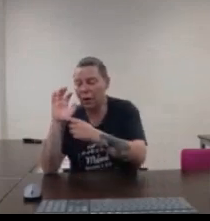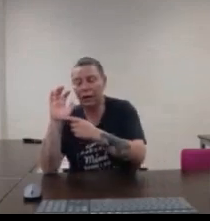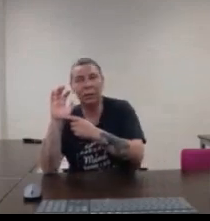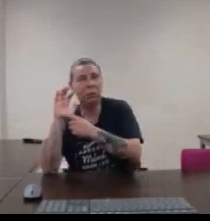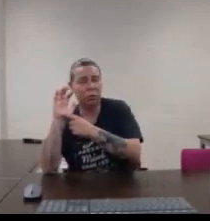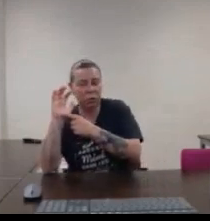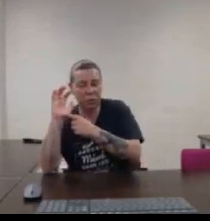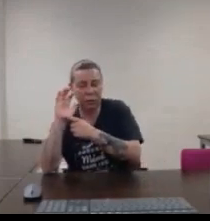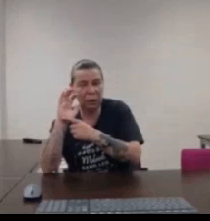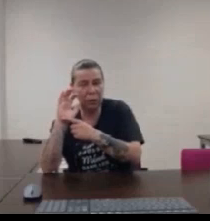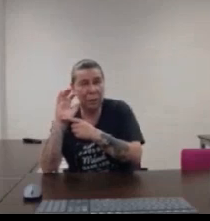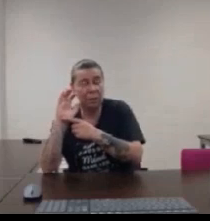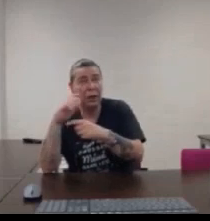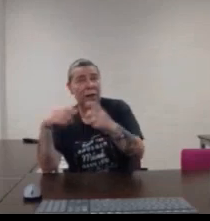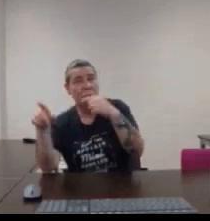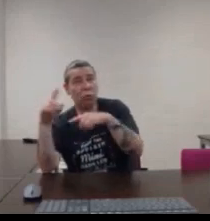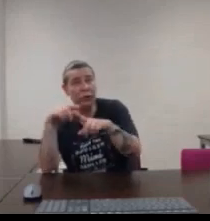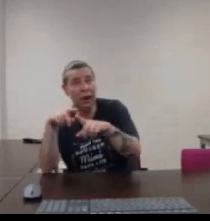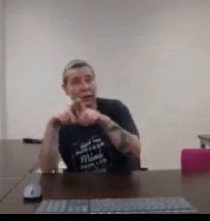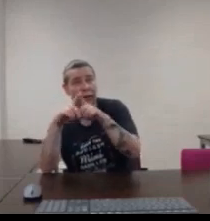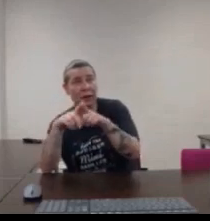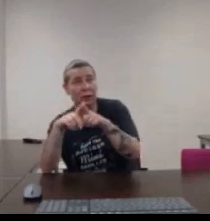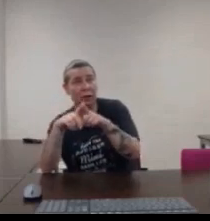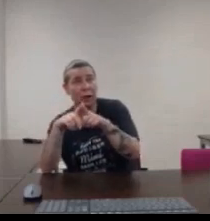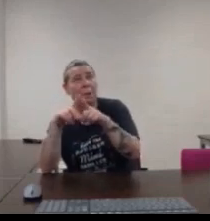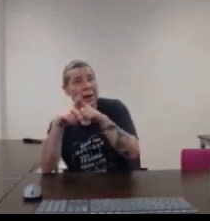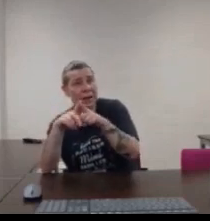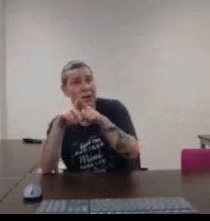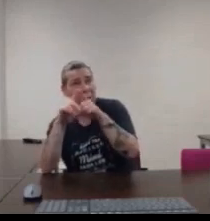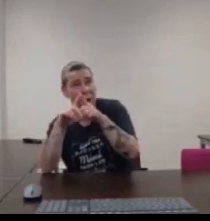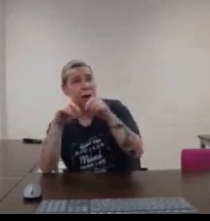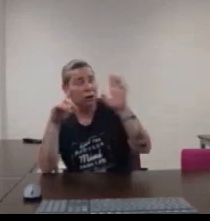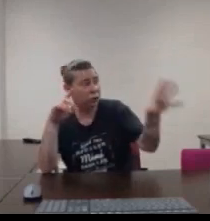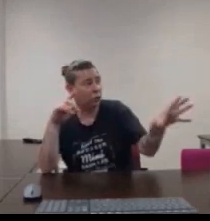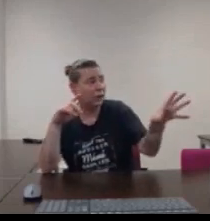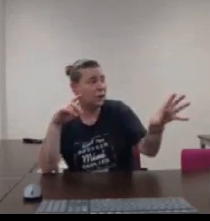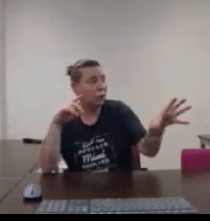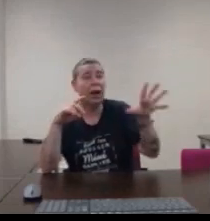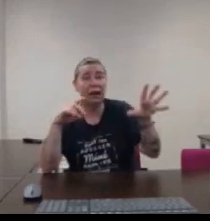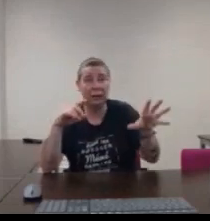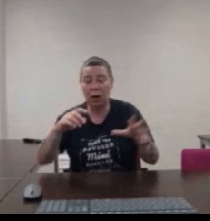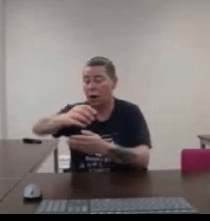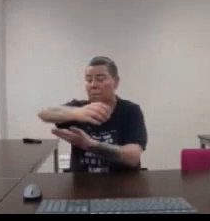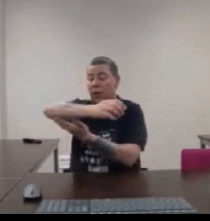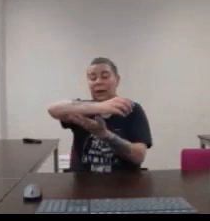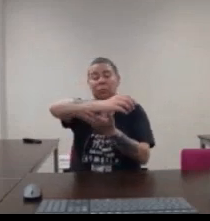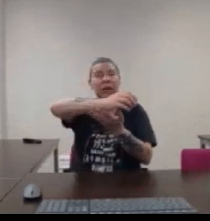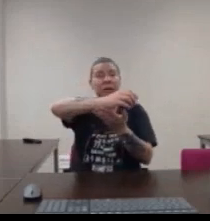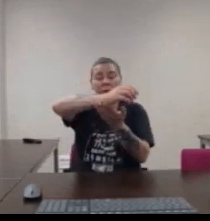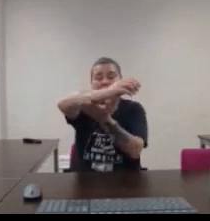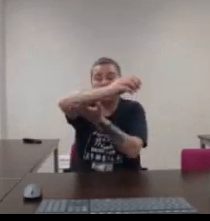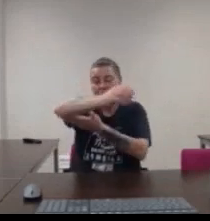justement de ne pas avoir un appui prolongé sur le talon de la main. Et du coup, ça va être pallié par ce que vous a dit Maude, à savoir